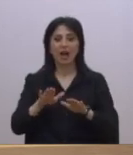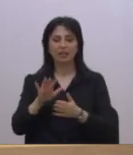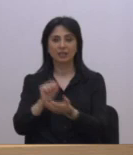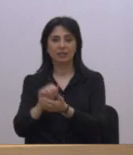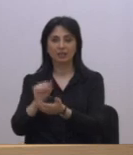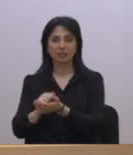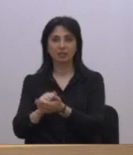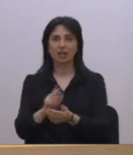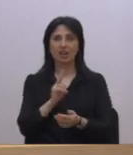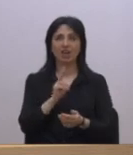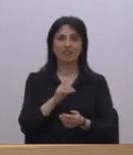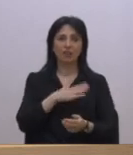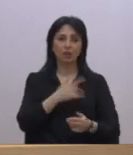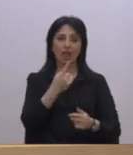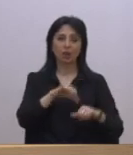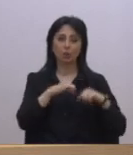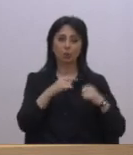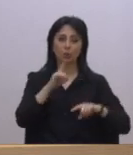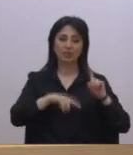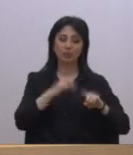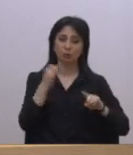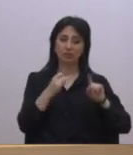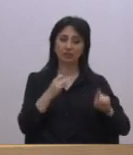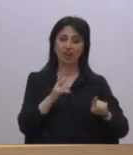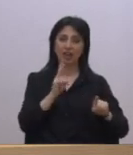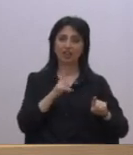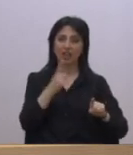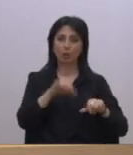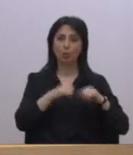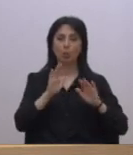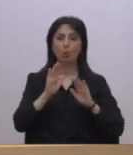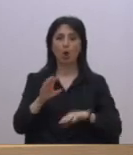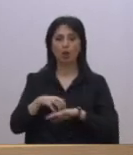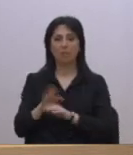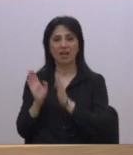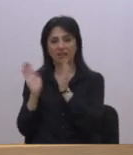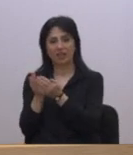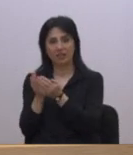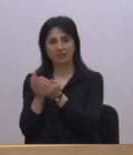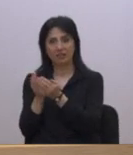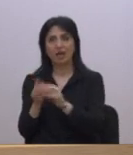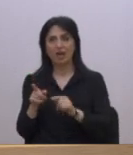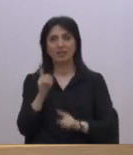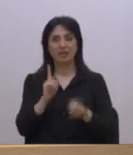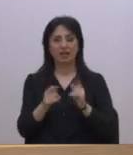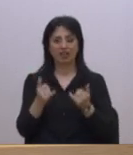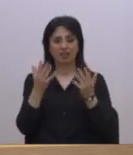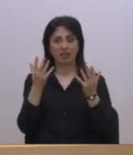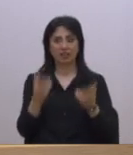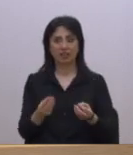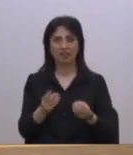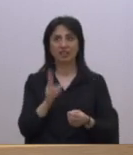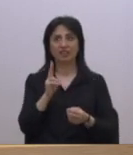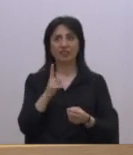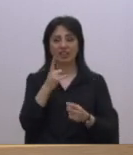დაიჭირა, ვინ უერთგულა სამშობლოს ინტერესებს და ვინ უერთგულა მხოლოდ პარტიას. აი ეს არის რეალურად დღევანდელი დღე,